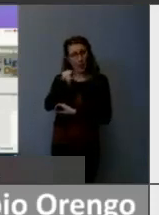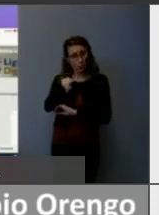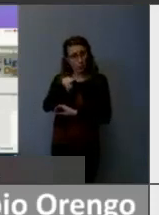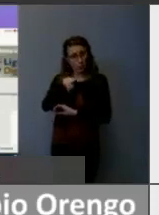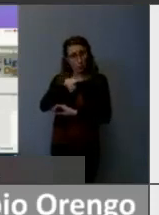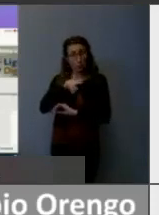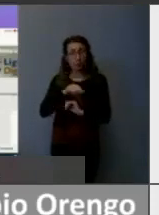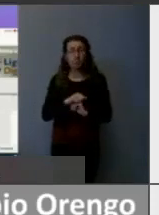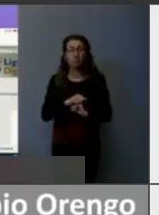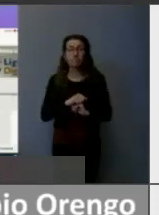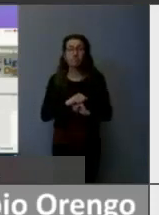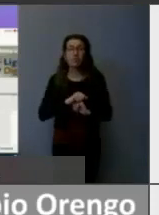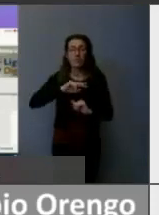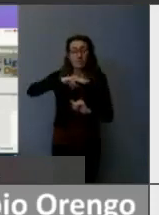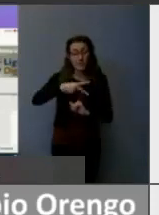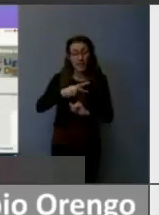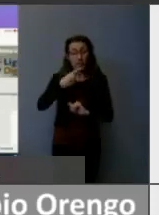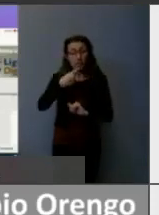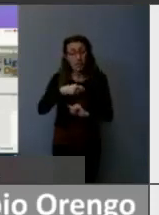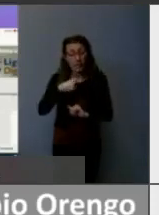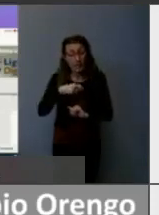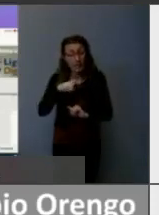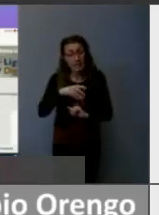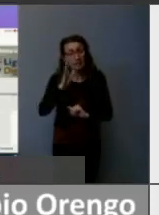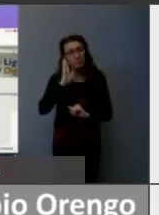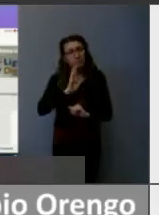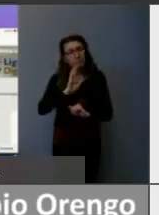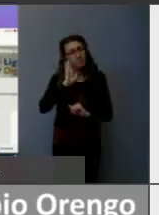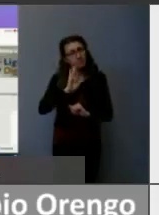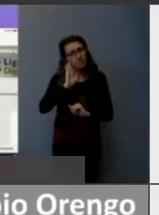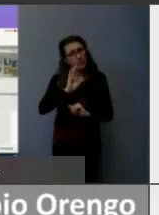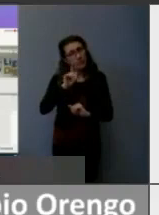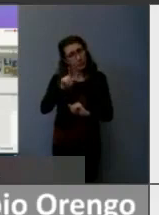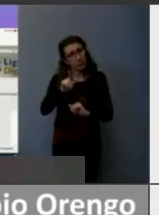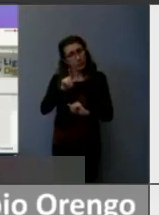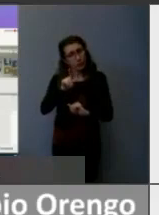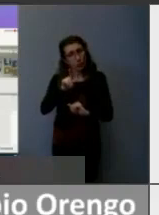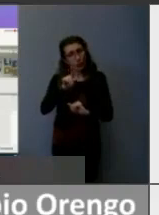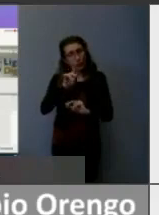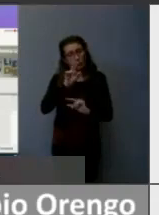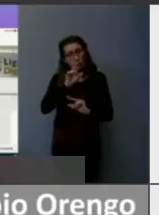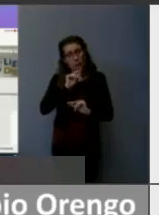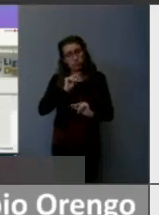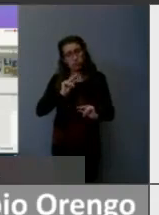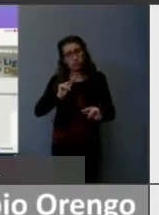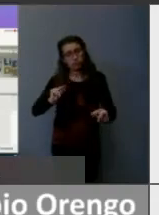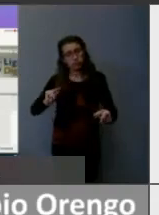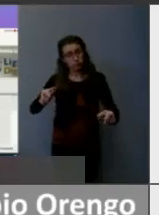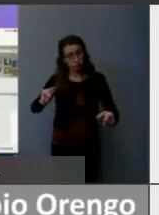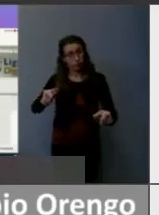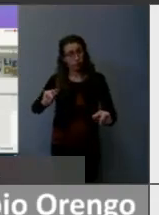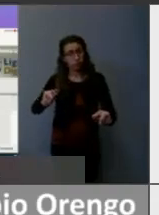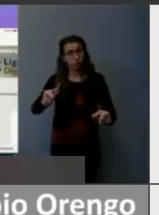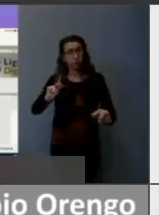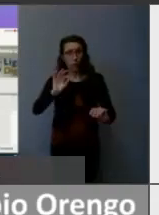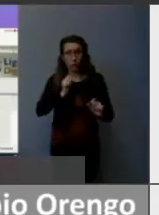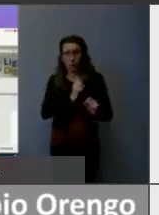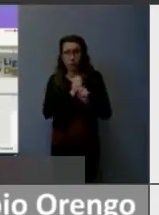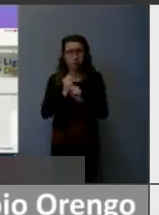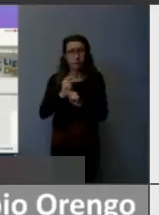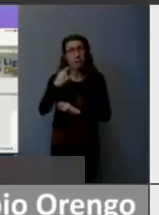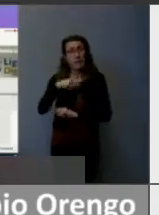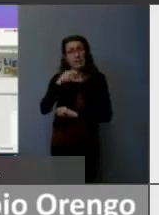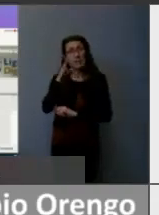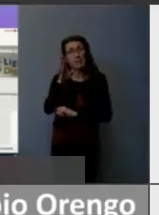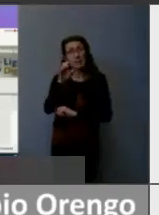vicepresidente, se ne faccia portatore di voce anche nei confronti del presidente